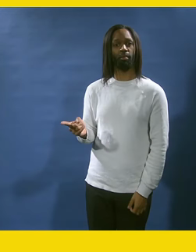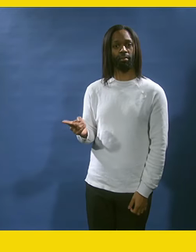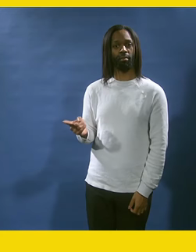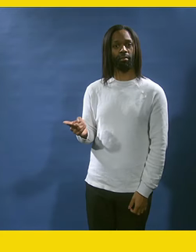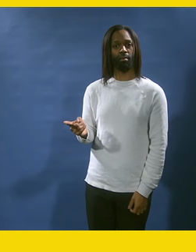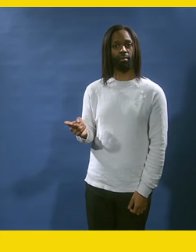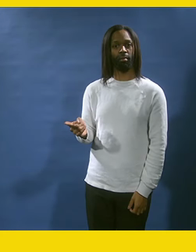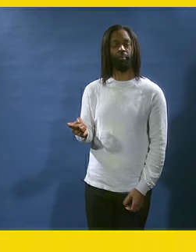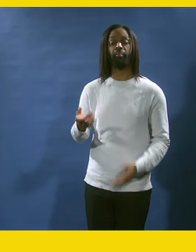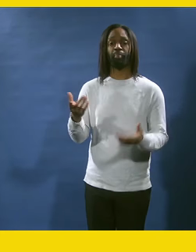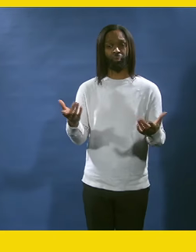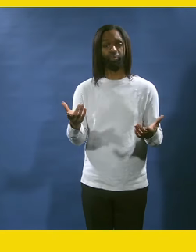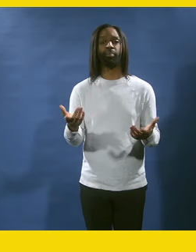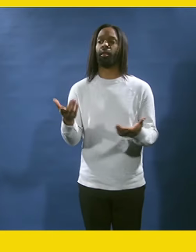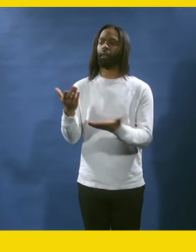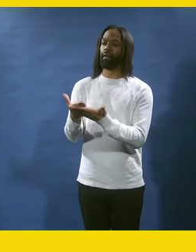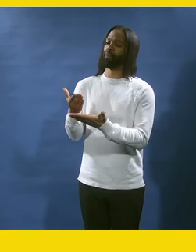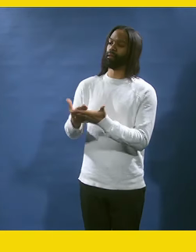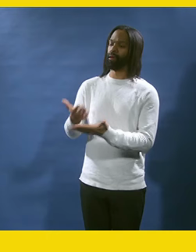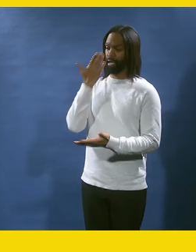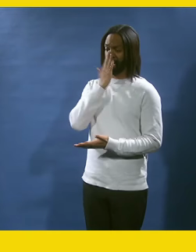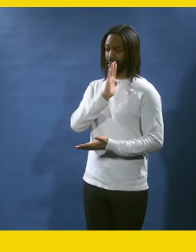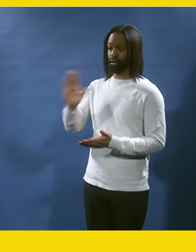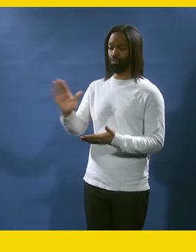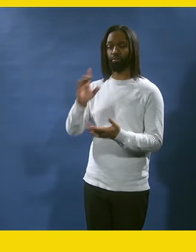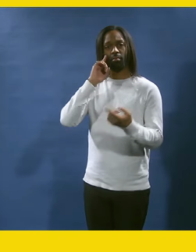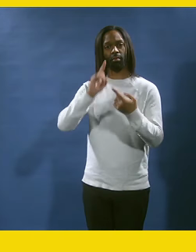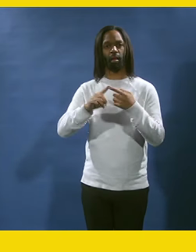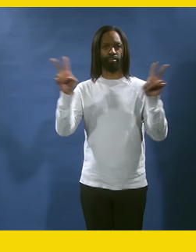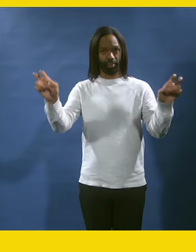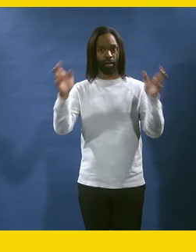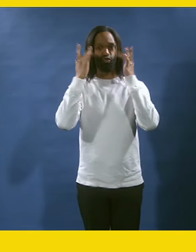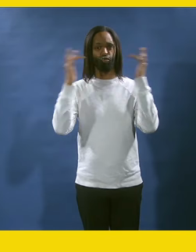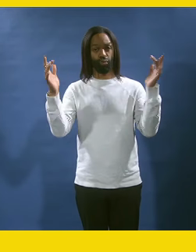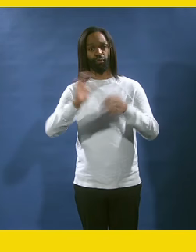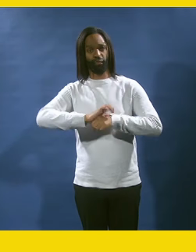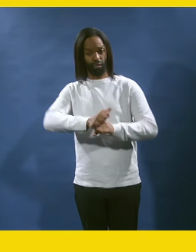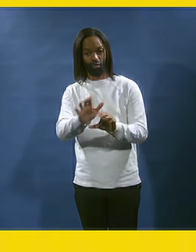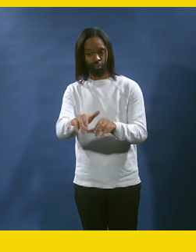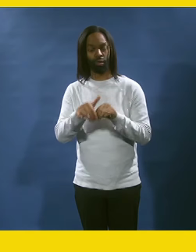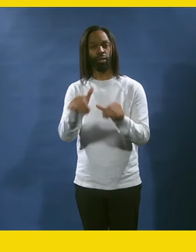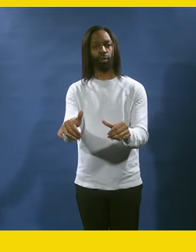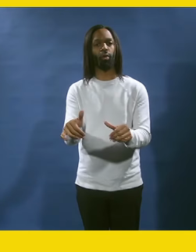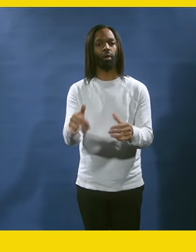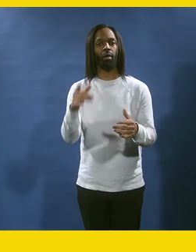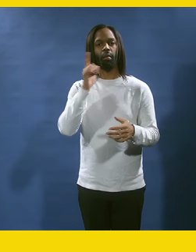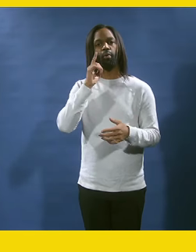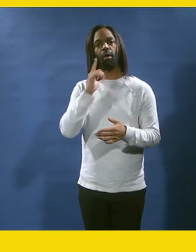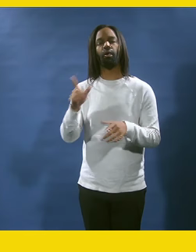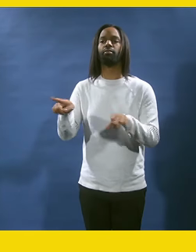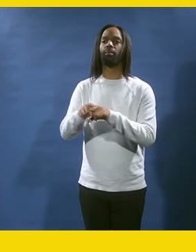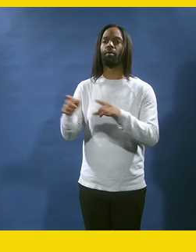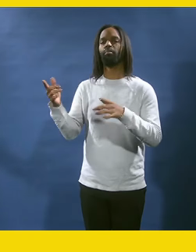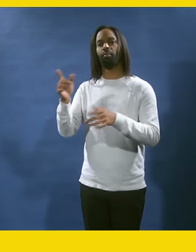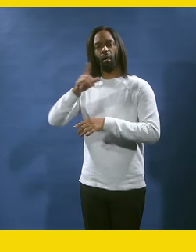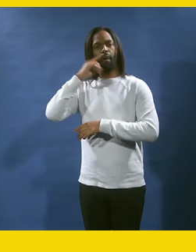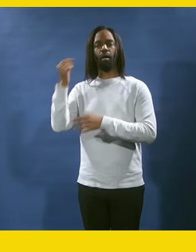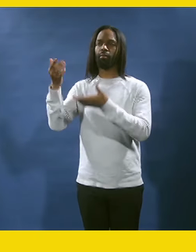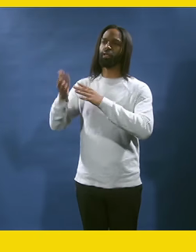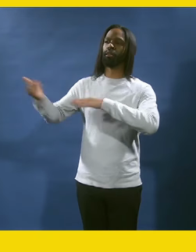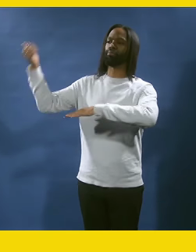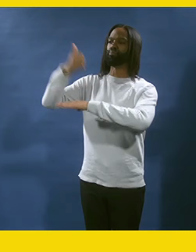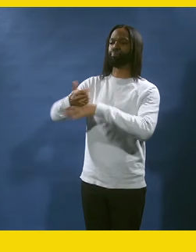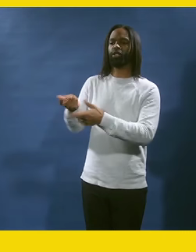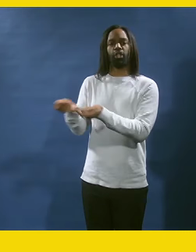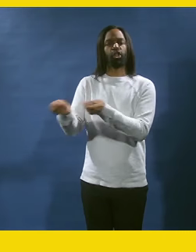Cette impunité prospère sur la culture du viol, la puissance de l'ancrage du système patriarcal. Elle